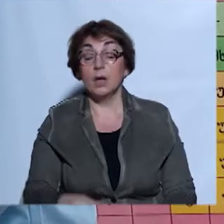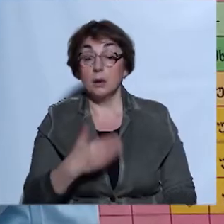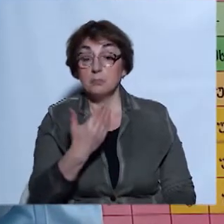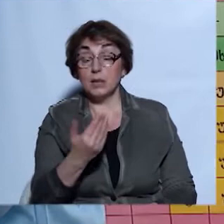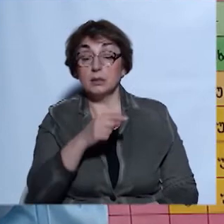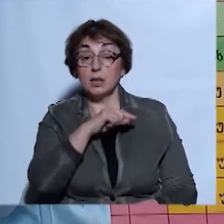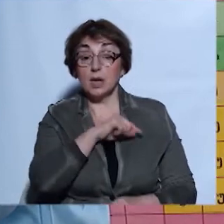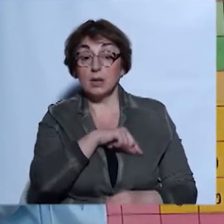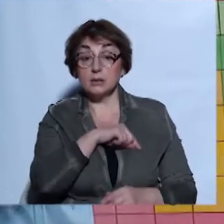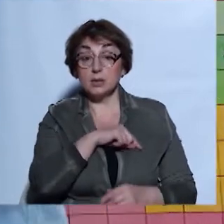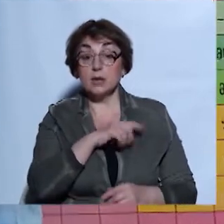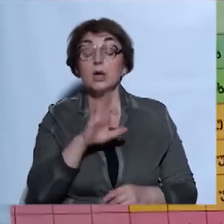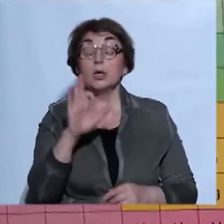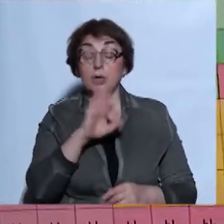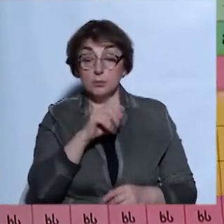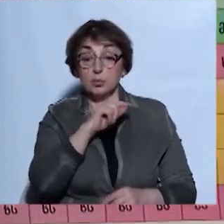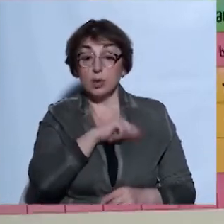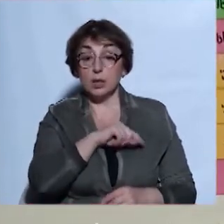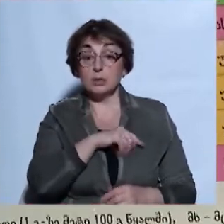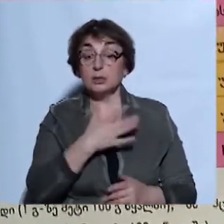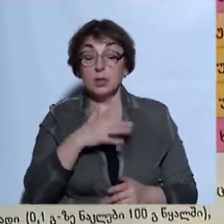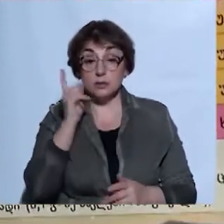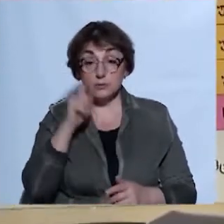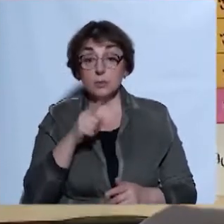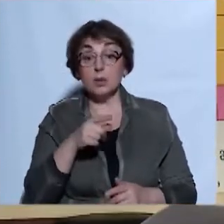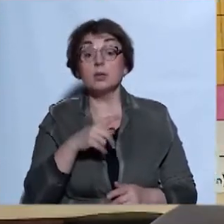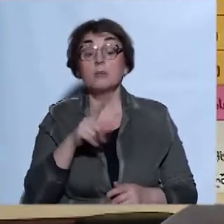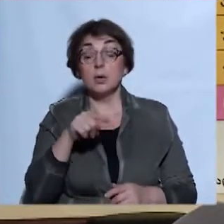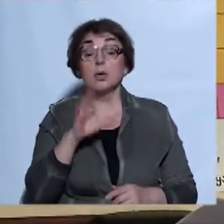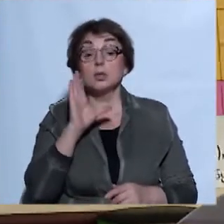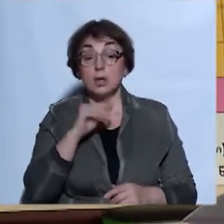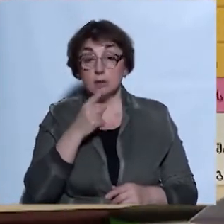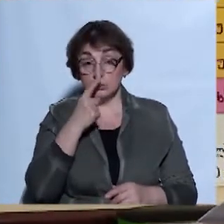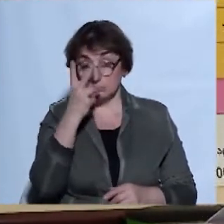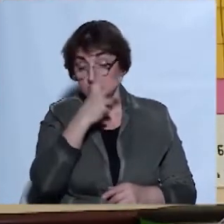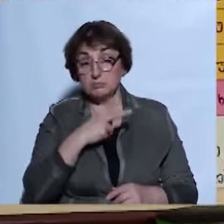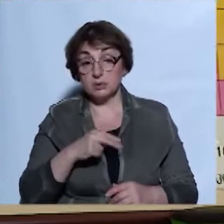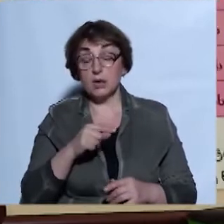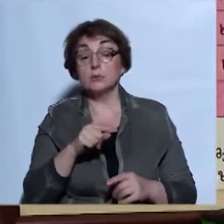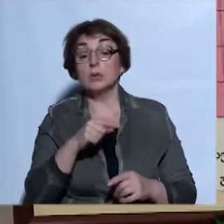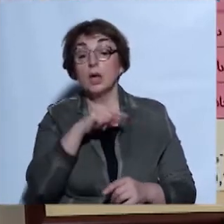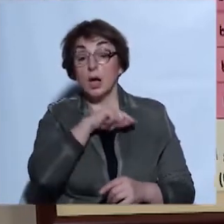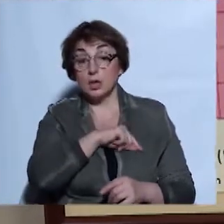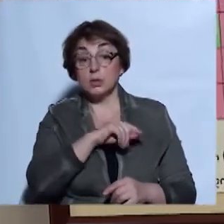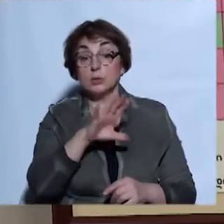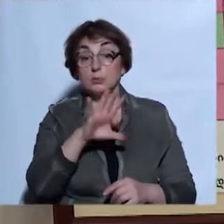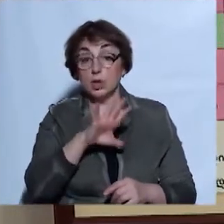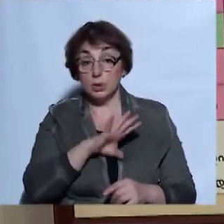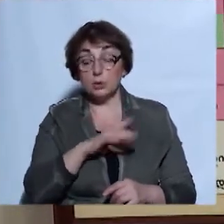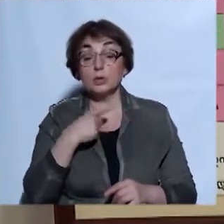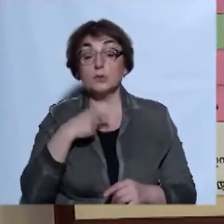თვისებებიც, ქიმიურ თვისებებს რაც შეეხება, ალბათ უკვე ხვდები, რომ მასაც დაახლოებით მსგავსი თვისებები უნდა ქონდეს, რა თვისებებიც